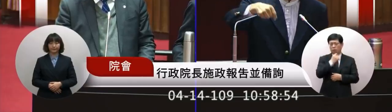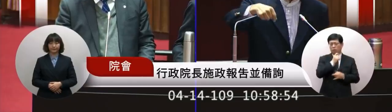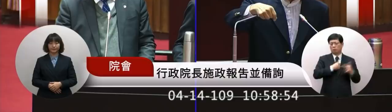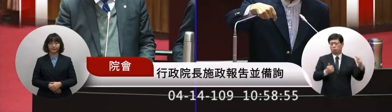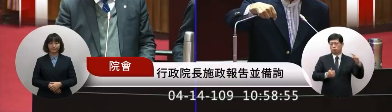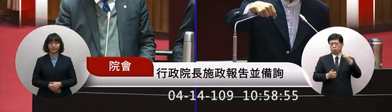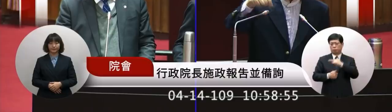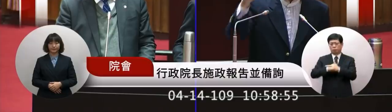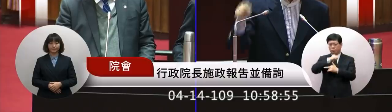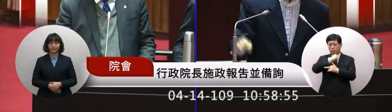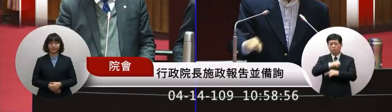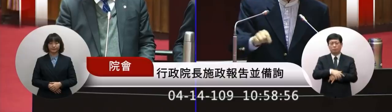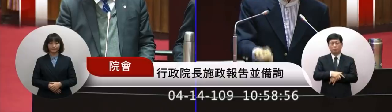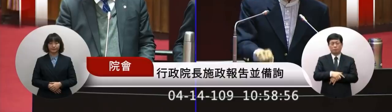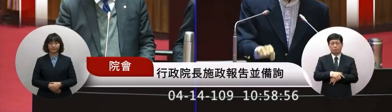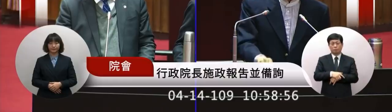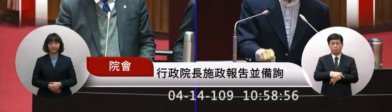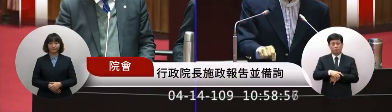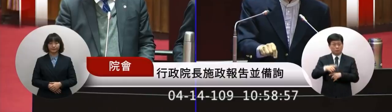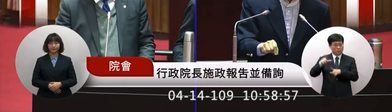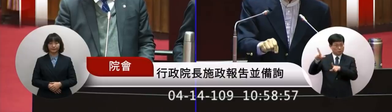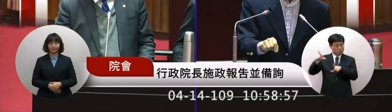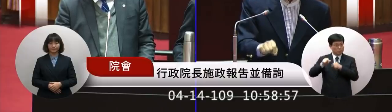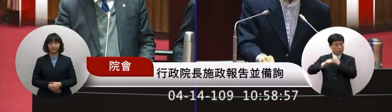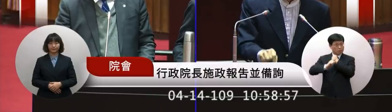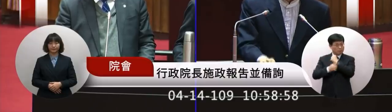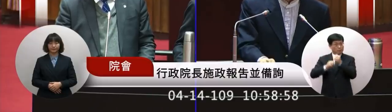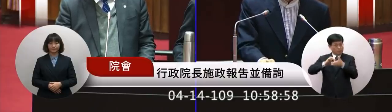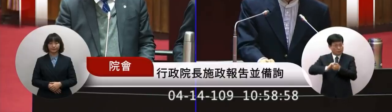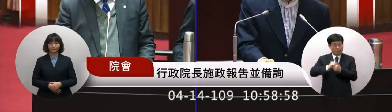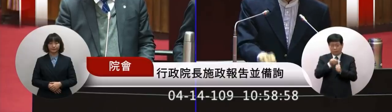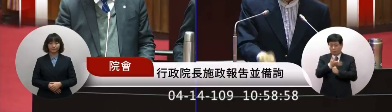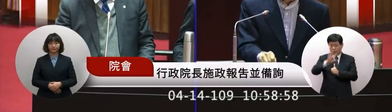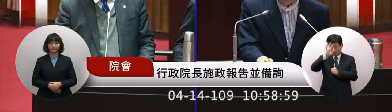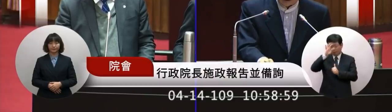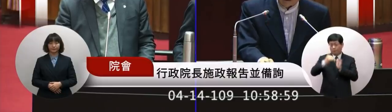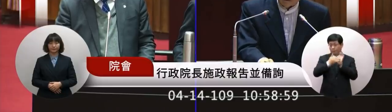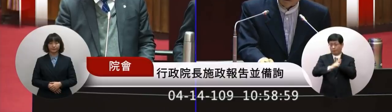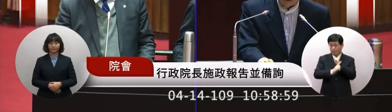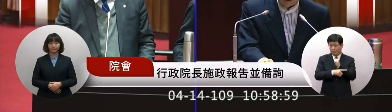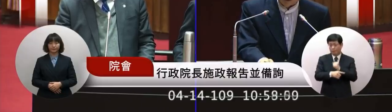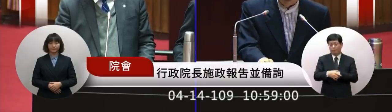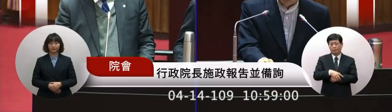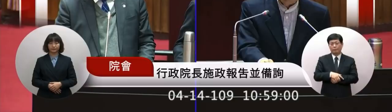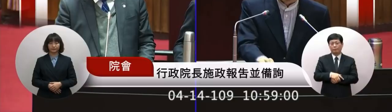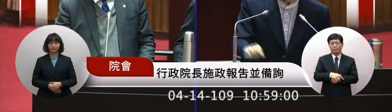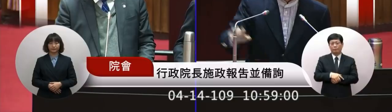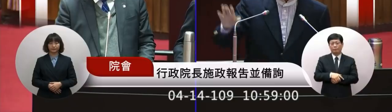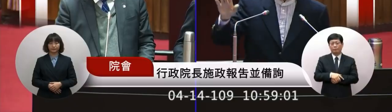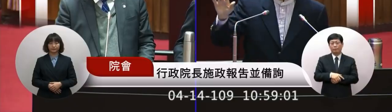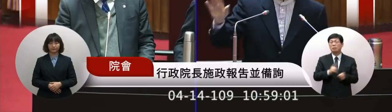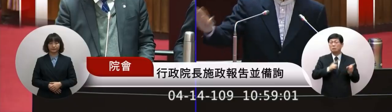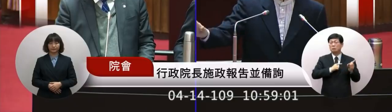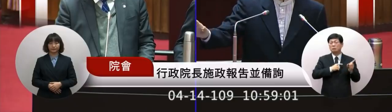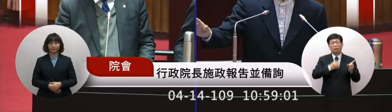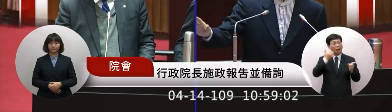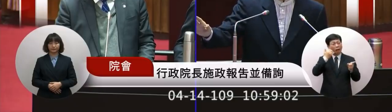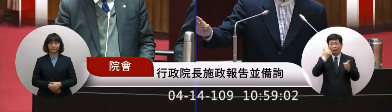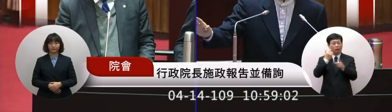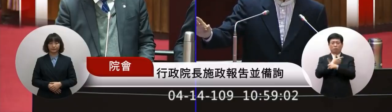机回来。根据法定传染病防治法，不管他什么